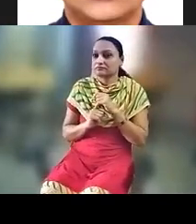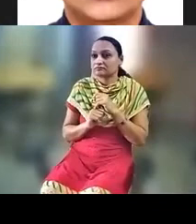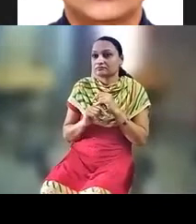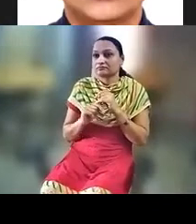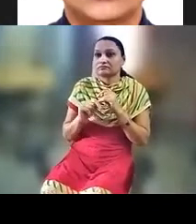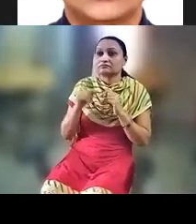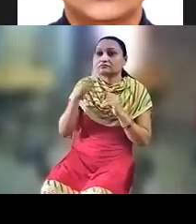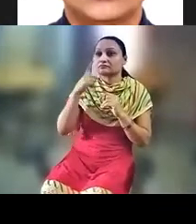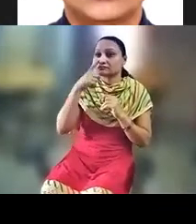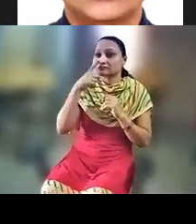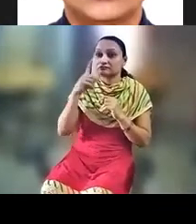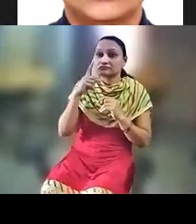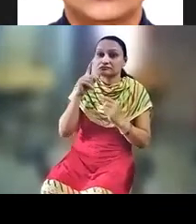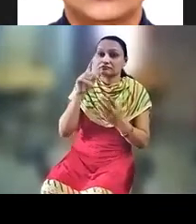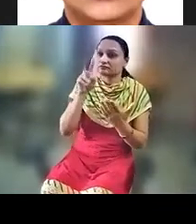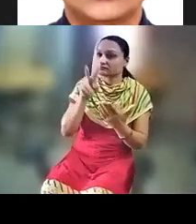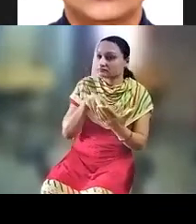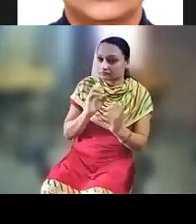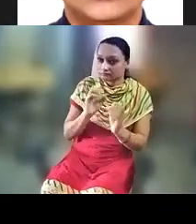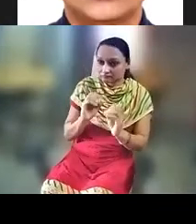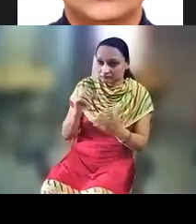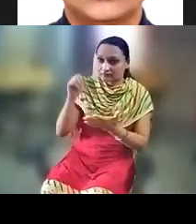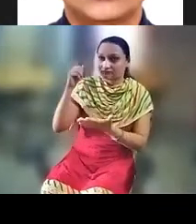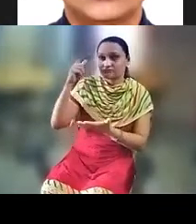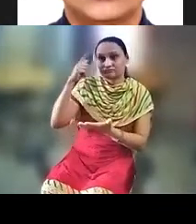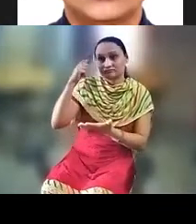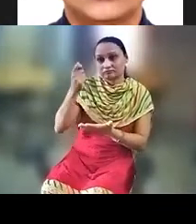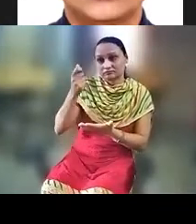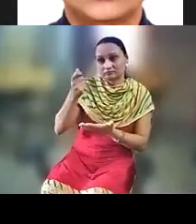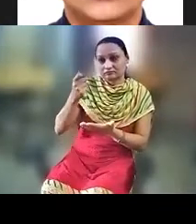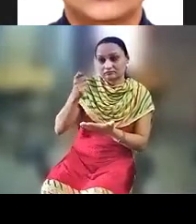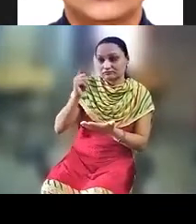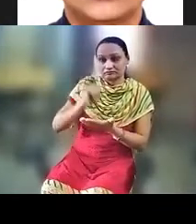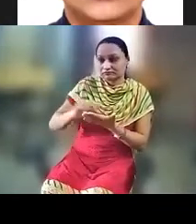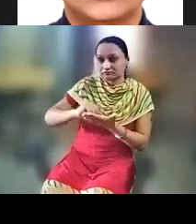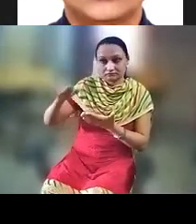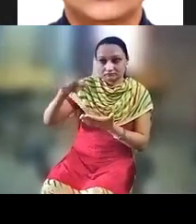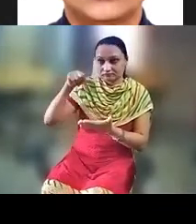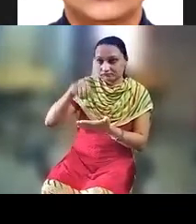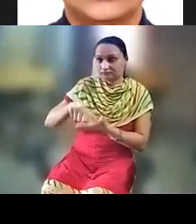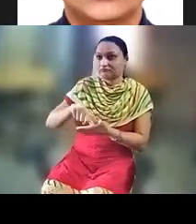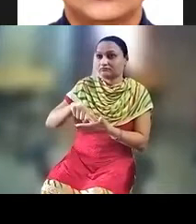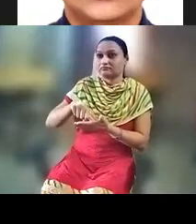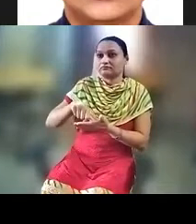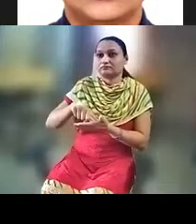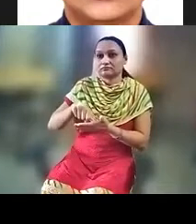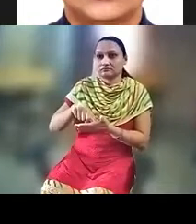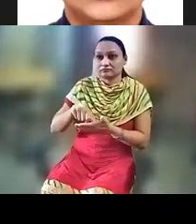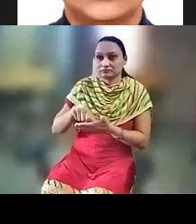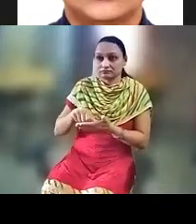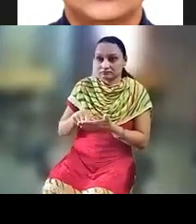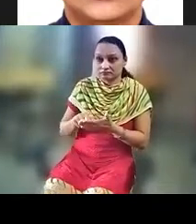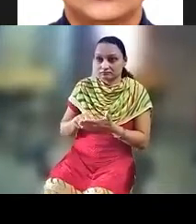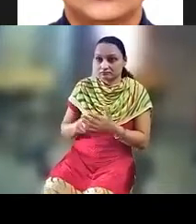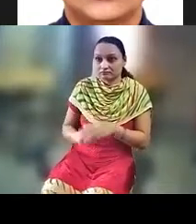आता। 25% more likely to be wasted and 34% more likely to be stunted.